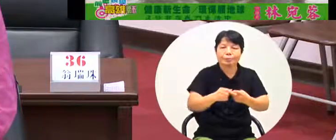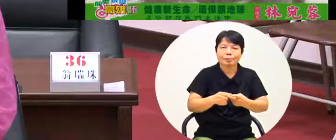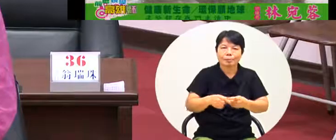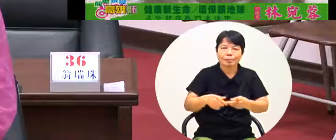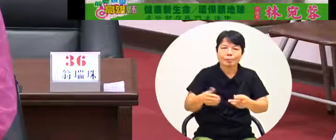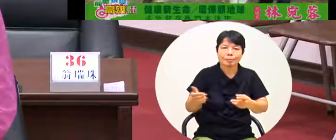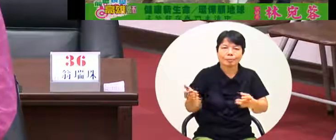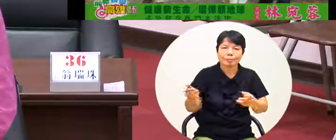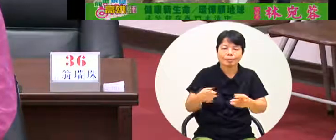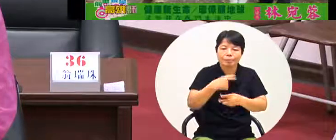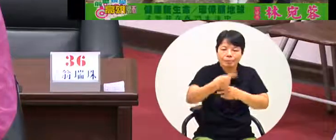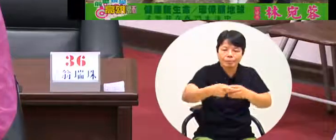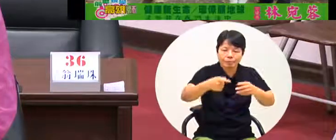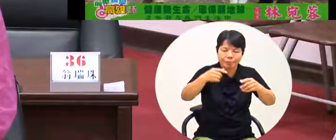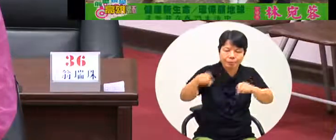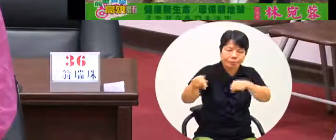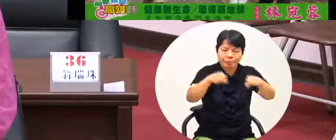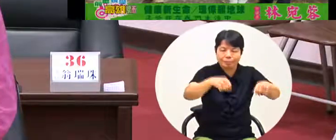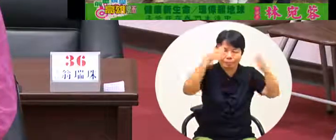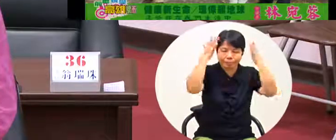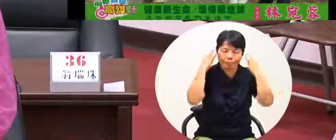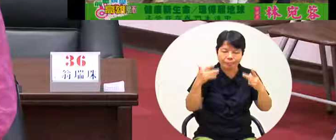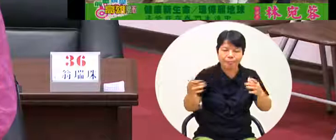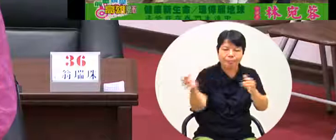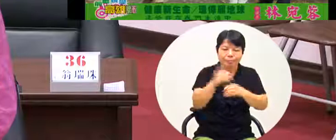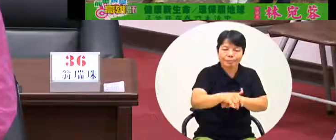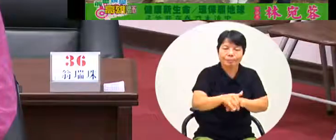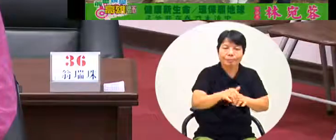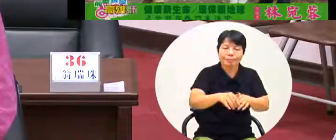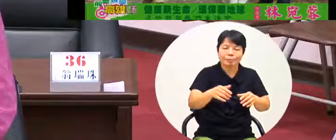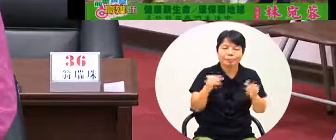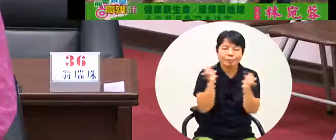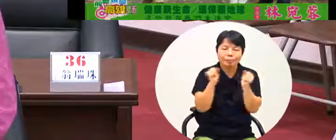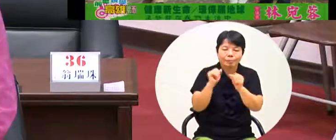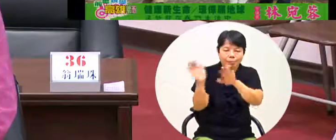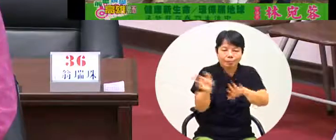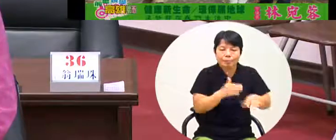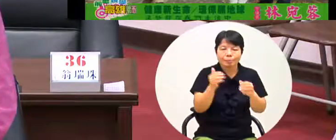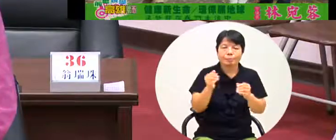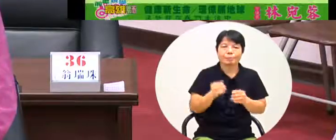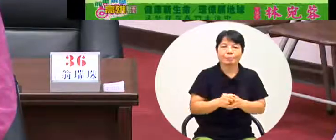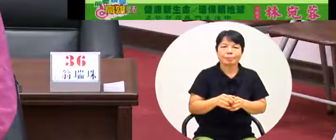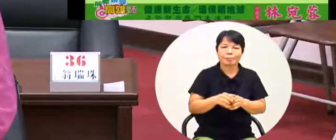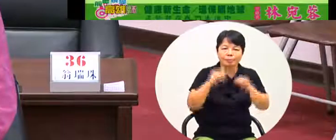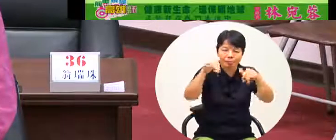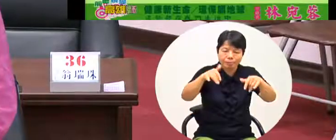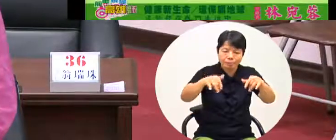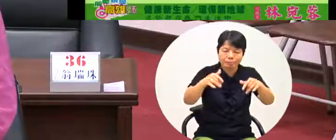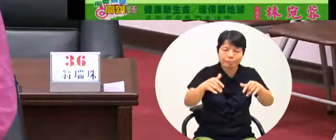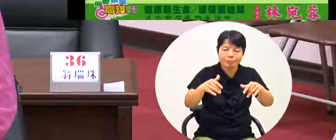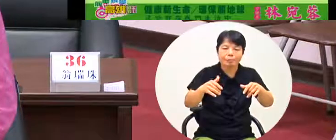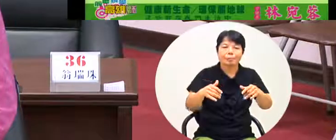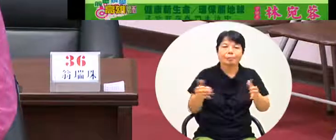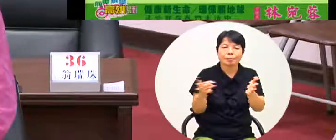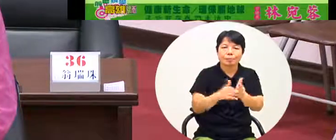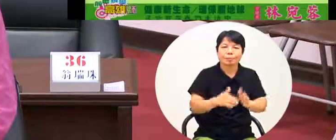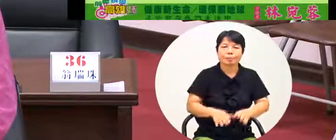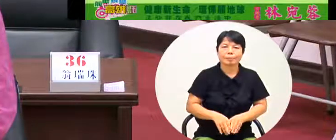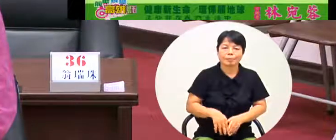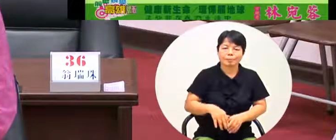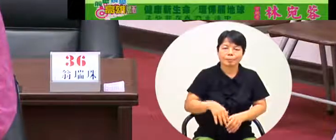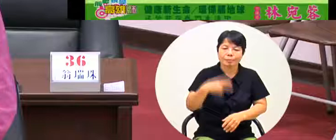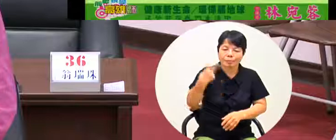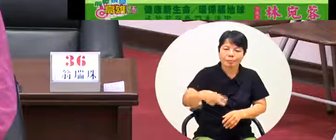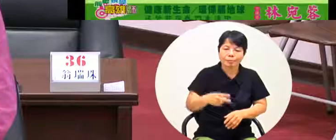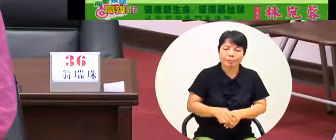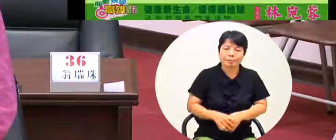现在迈入已经迈个落雨天的时阵，来，我们来迈入秋天，来已经